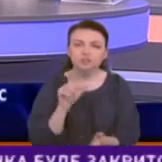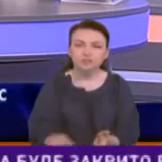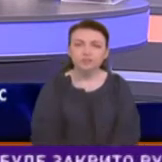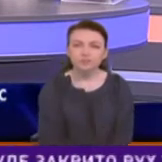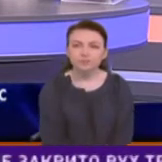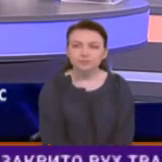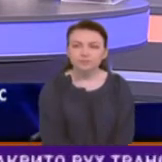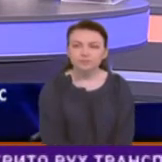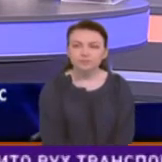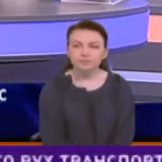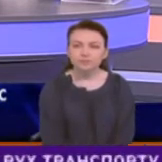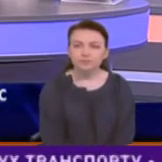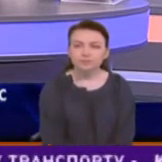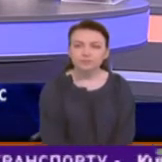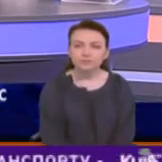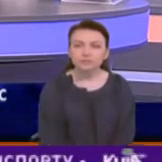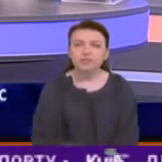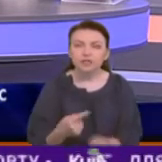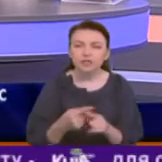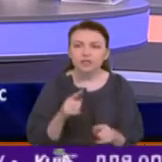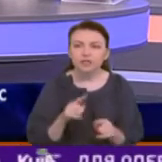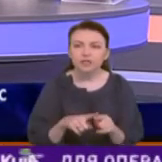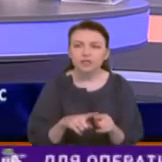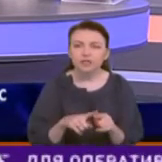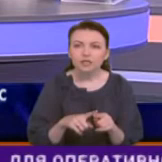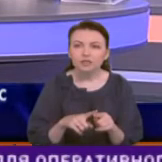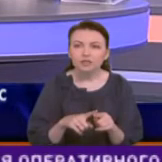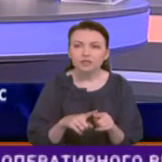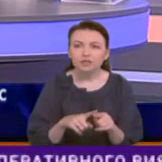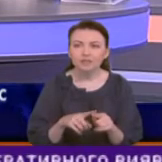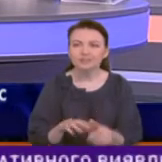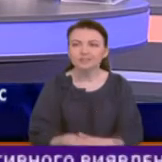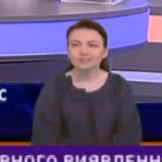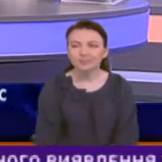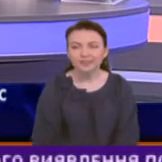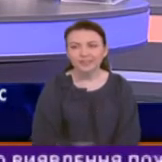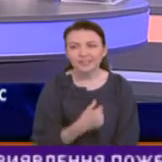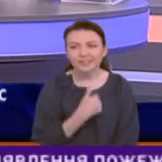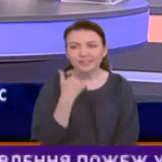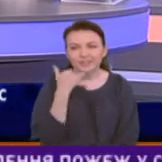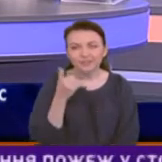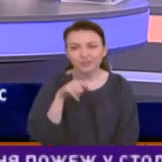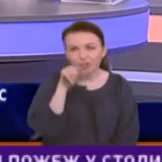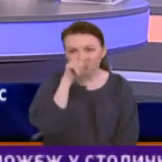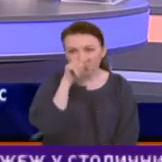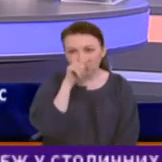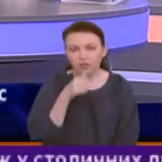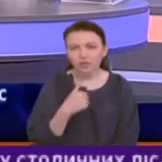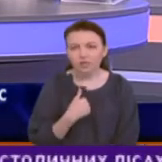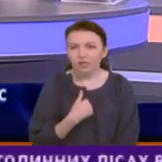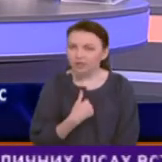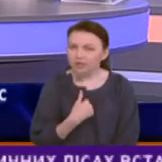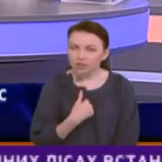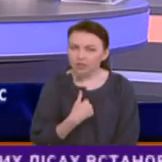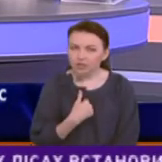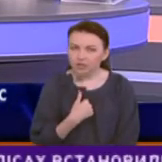Алло. Добрий вечір, слухаємо. Добрий вечір, це я, так? Так, це ви. Я звоню с Луганщины. Вы знаете, я как бы